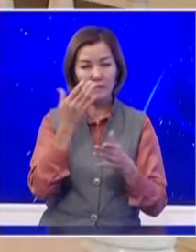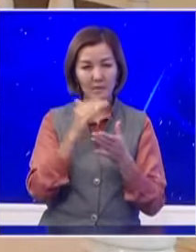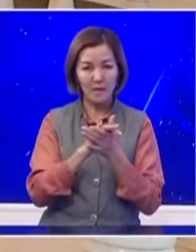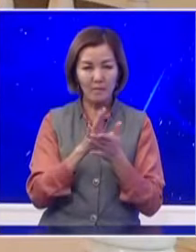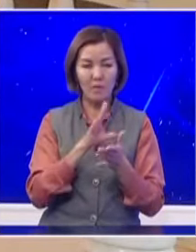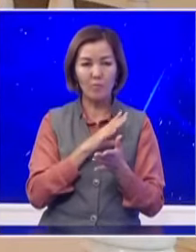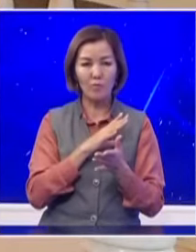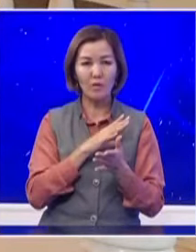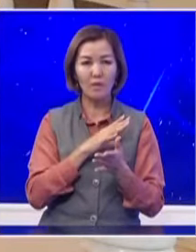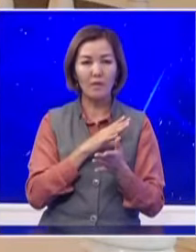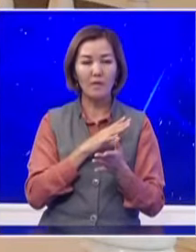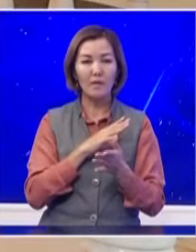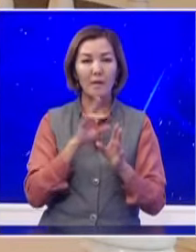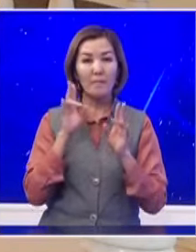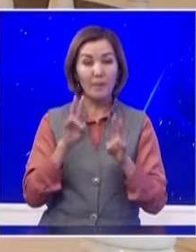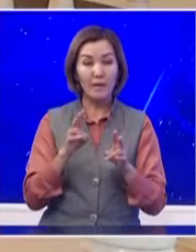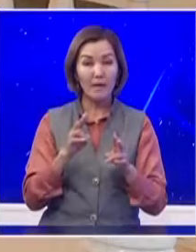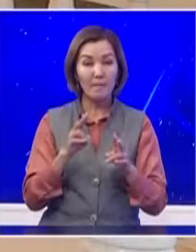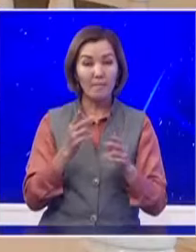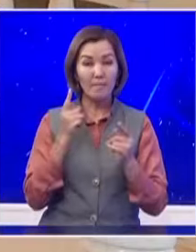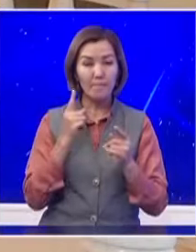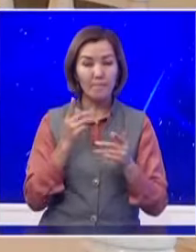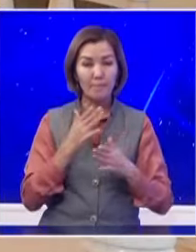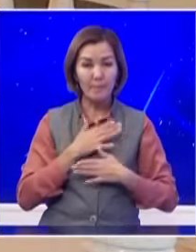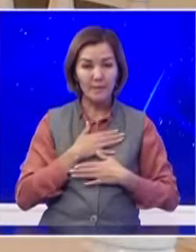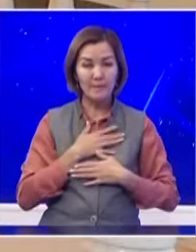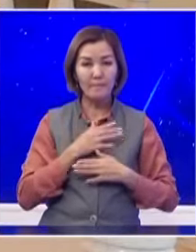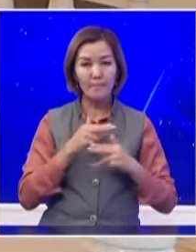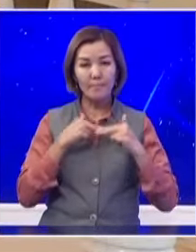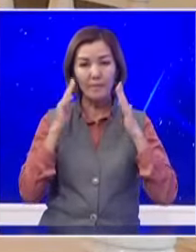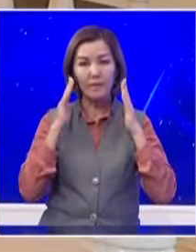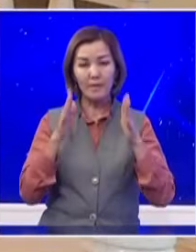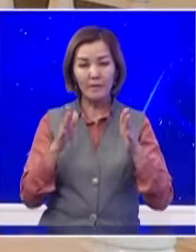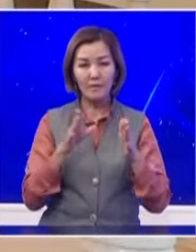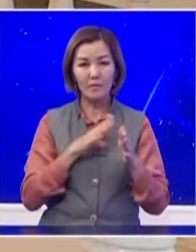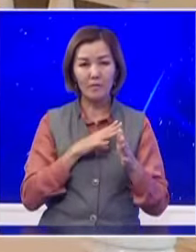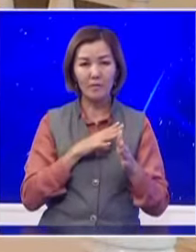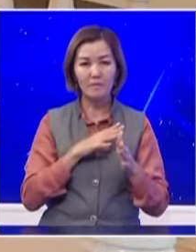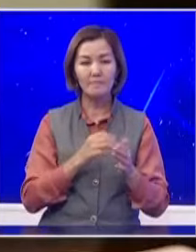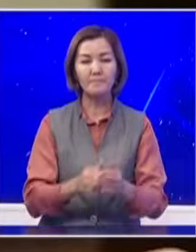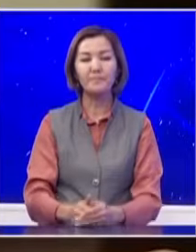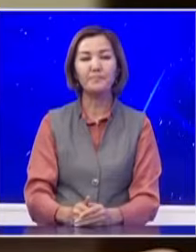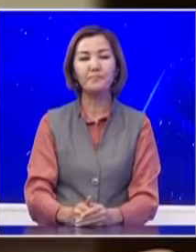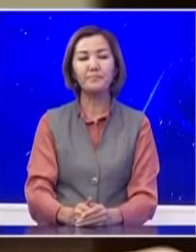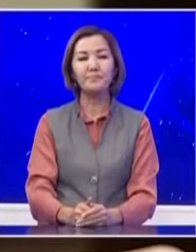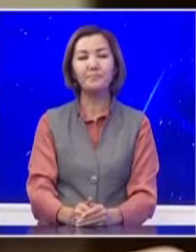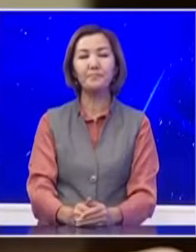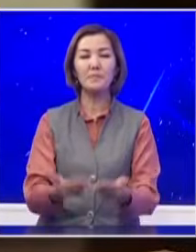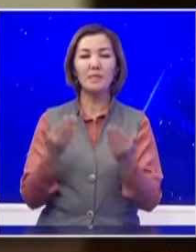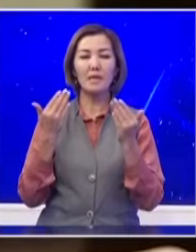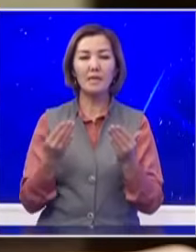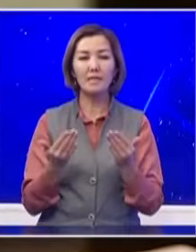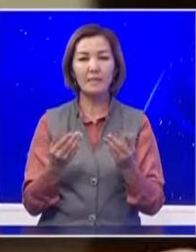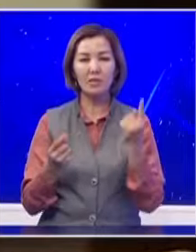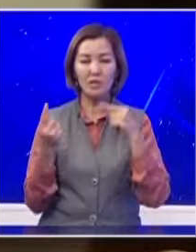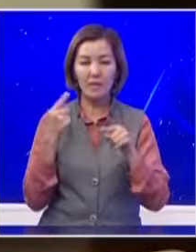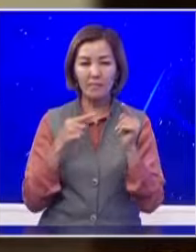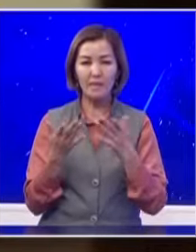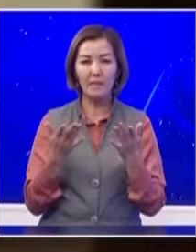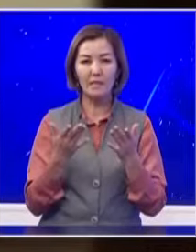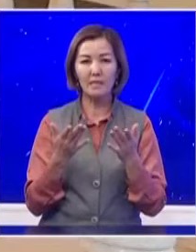Біз кешегі кеңес заманында баға беріп қойдық Оралхан Бөкейдің шығармаларына. Ол кісінің